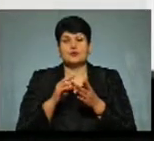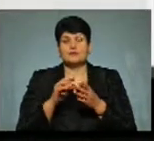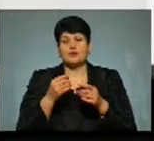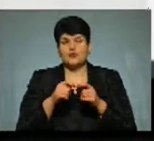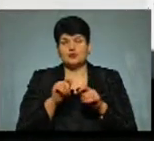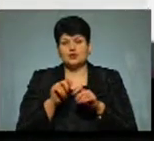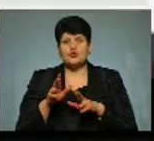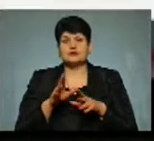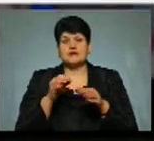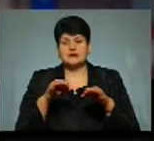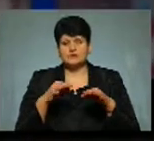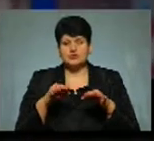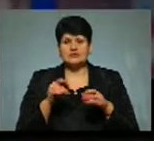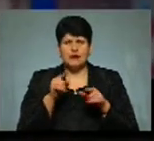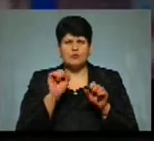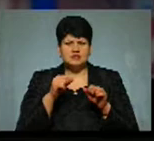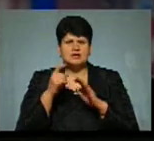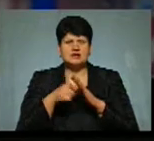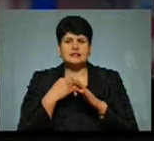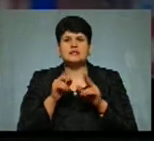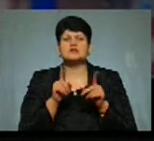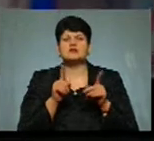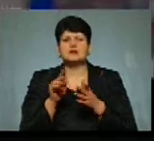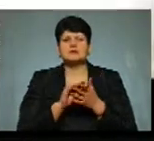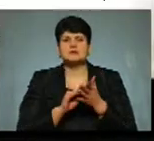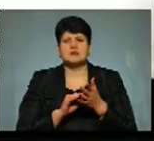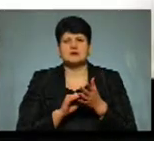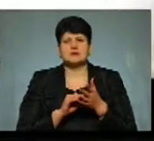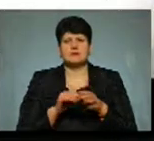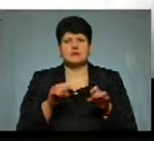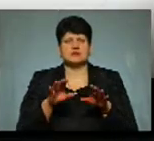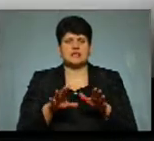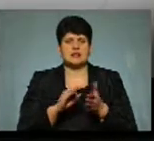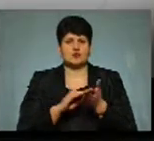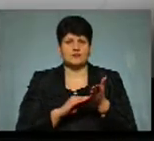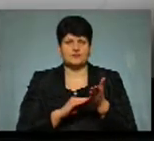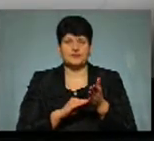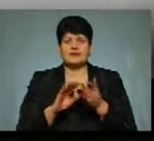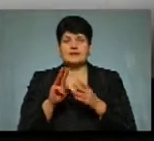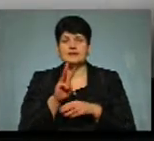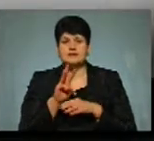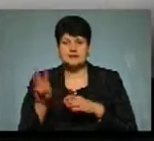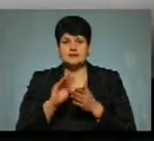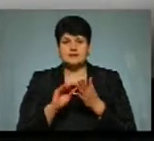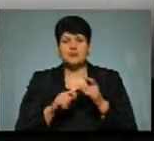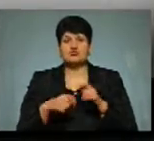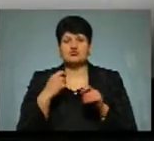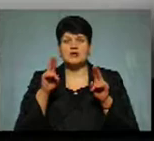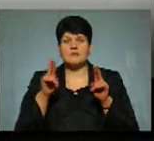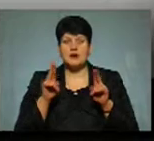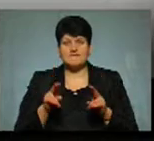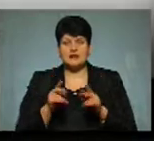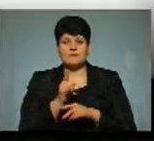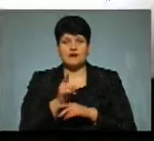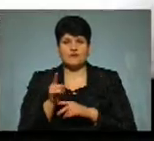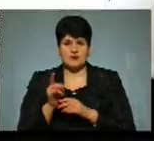На ньому водії можуть дізнатися, за що їм винесли постанову. На сайті міської ради написано «Порушення правил паркування». Заходячи через